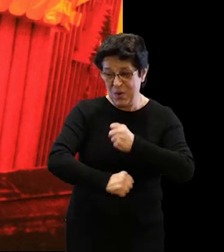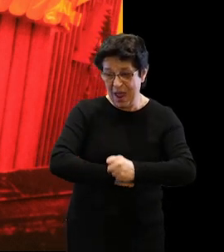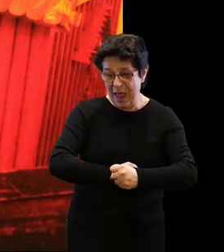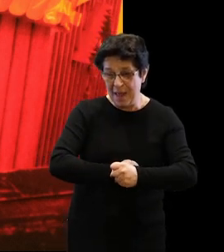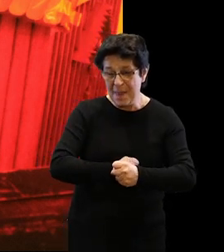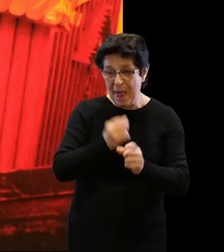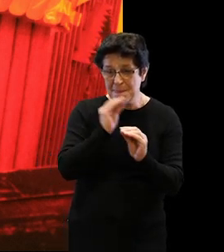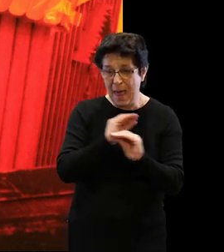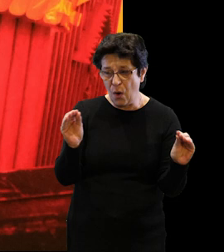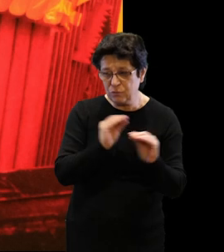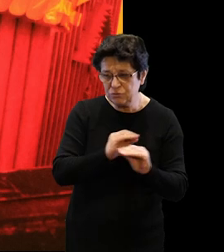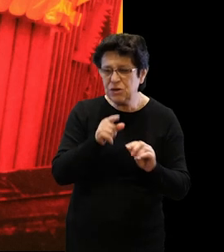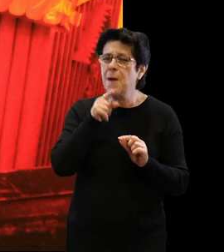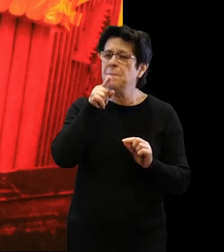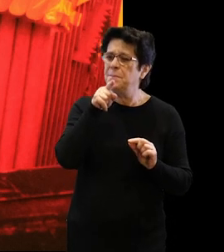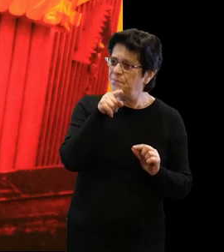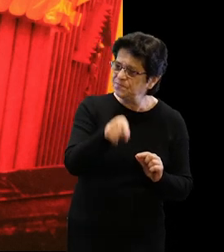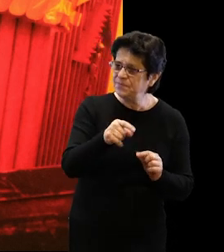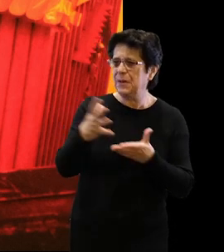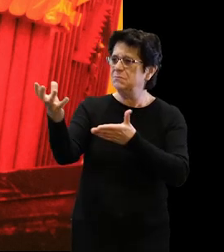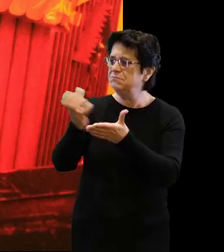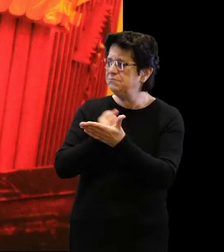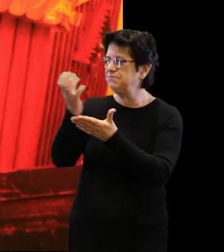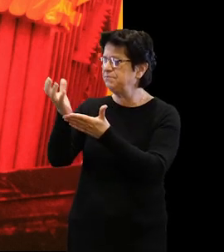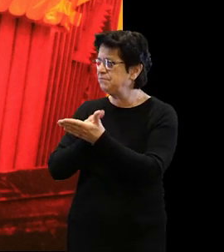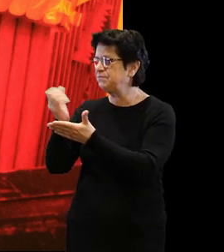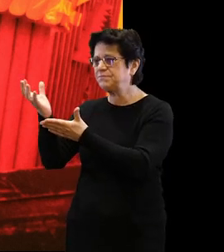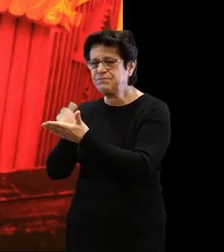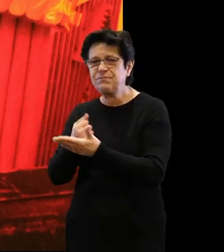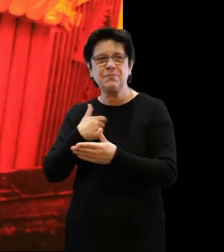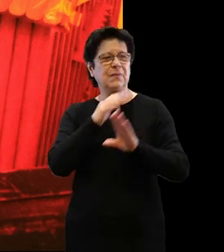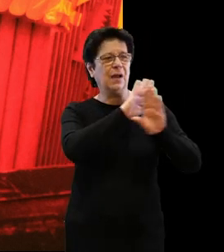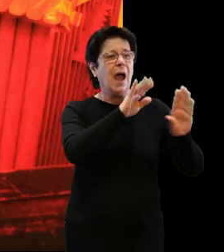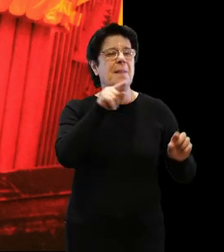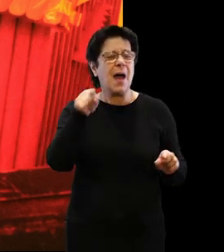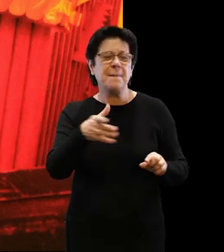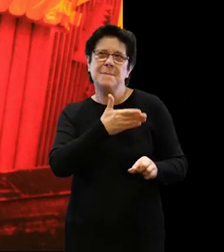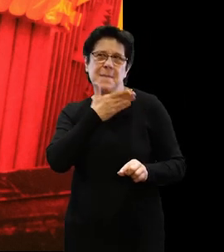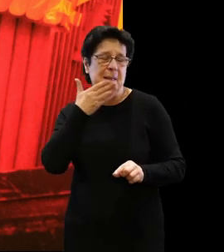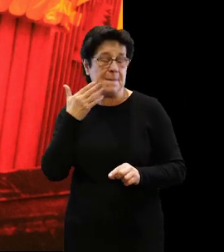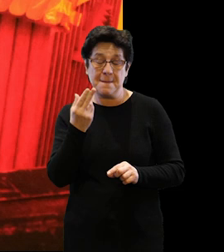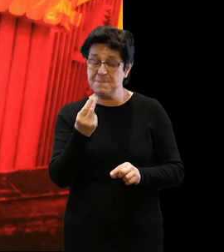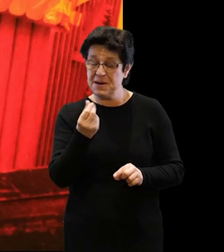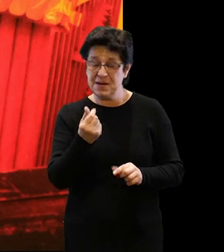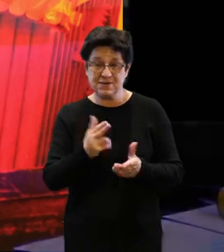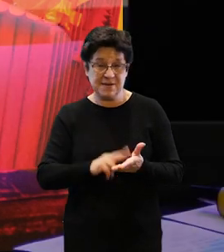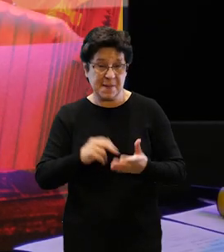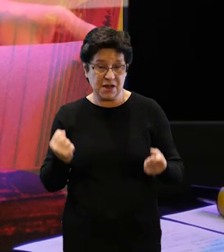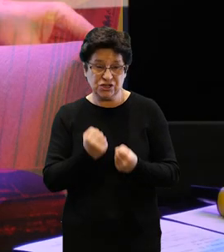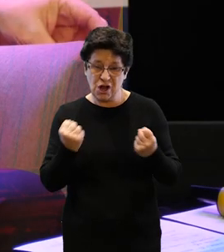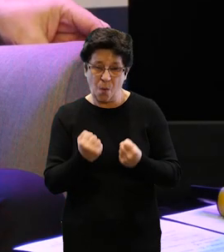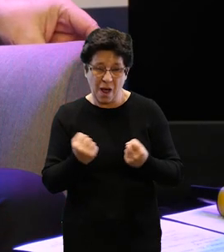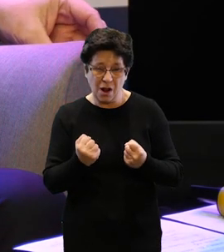organizuje on pozyskuje wiadomo tam nie ma żadnych pieniędzy na działalność takiej izby Są